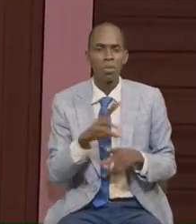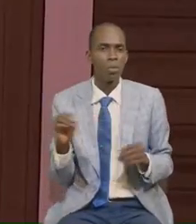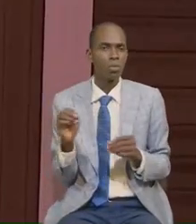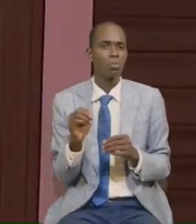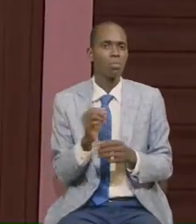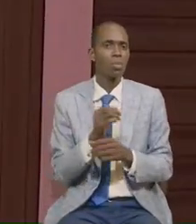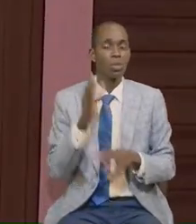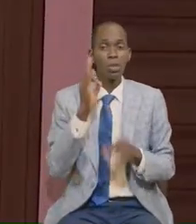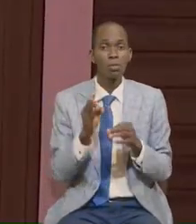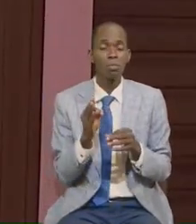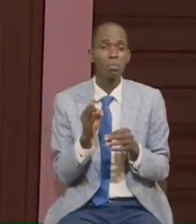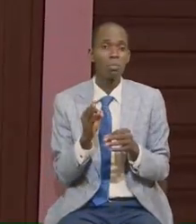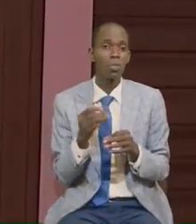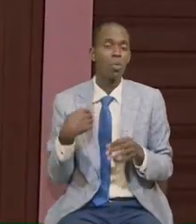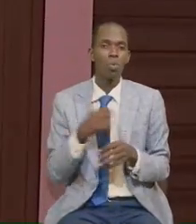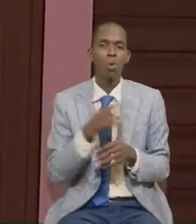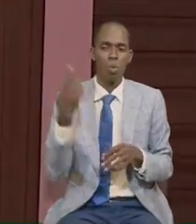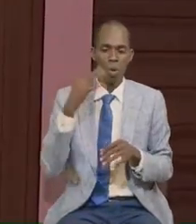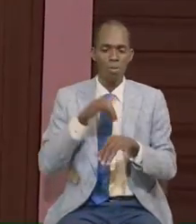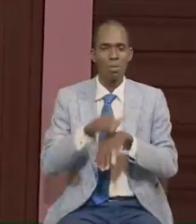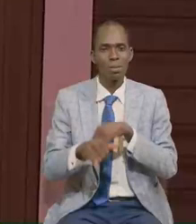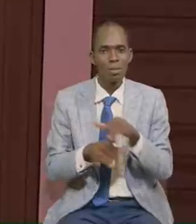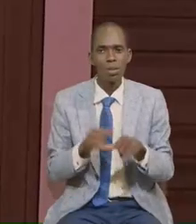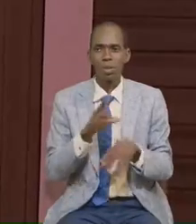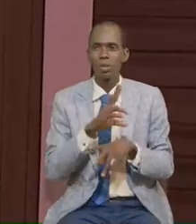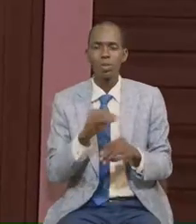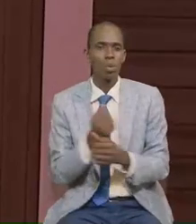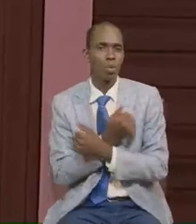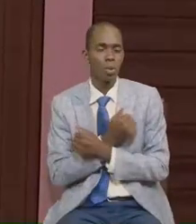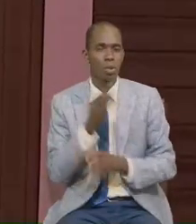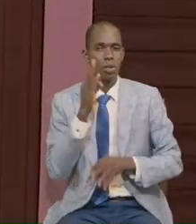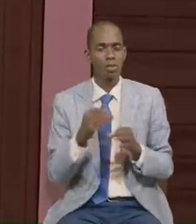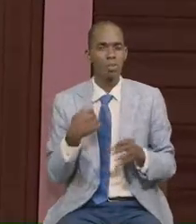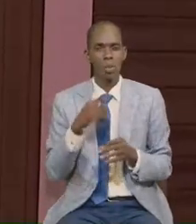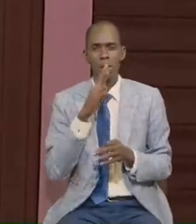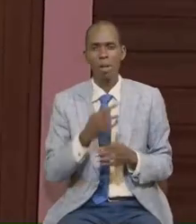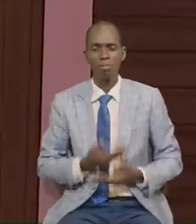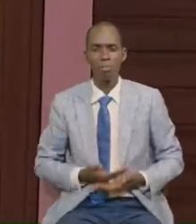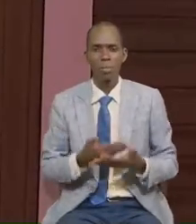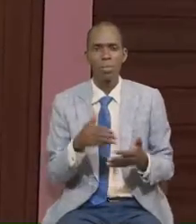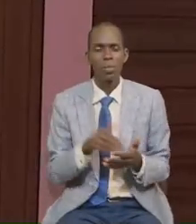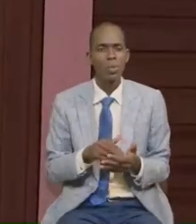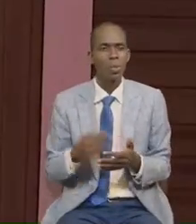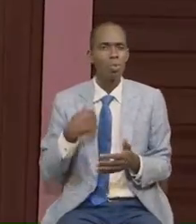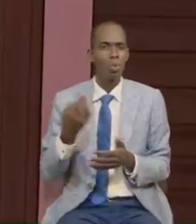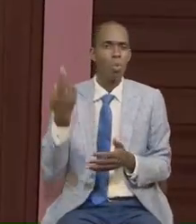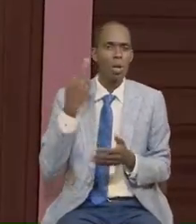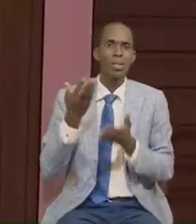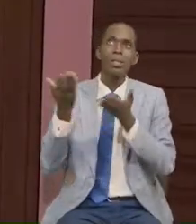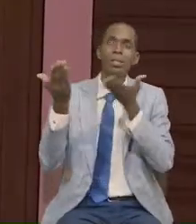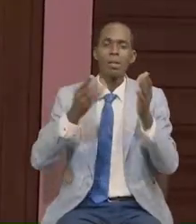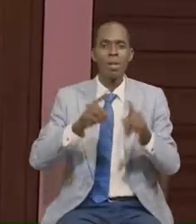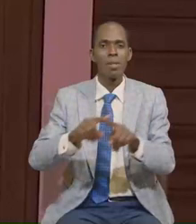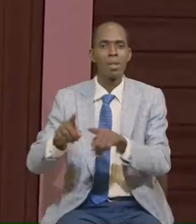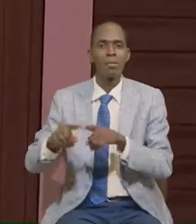de nouveau nous étions égarés nous ne sommes plus nous sommes nés de nouveau à servir à toute espèce de convoitise de volupté